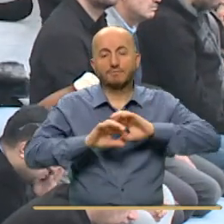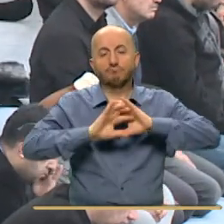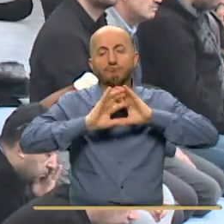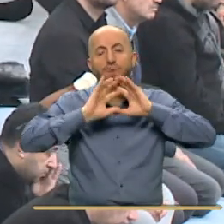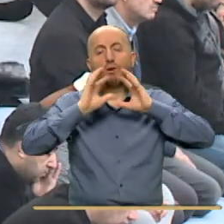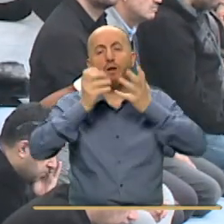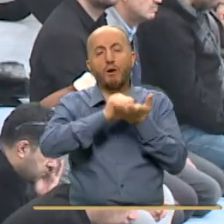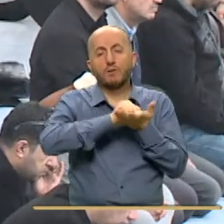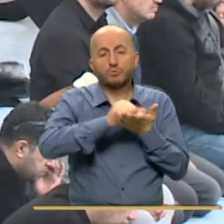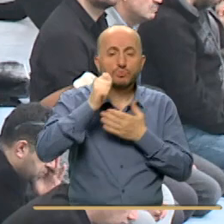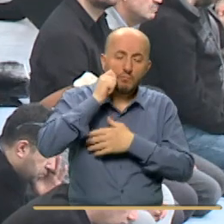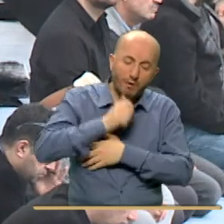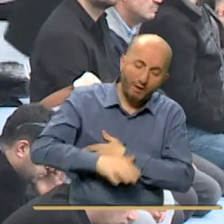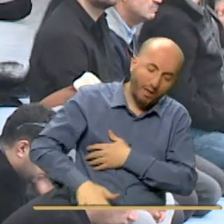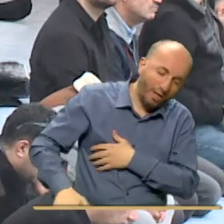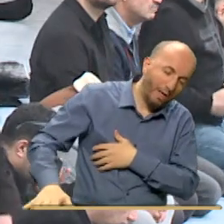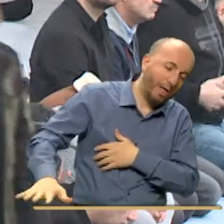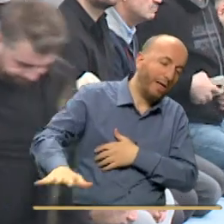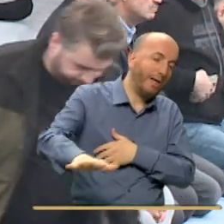yeryüzündeki bütün Müslümanların